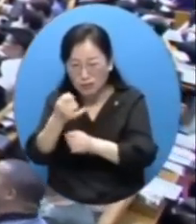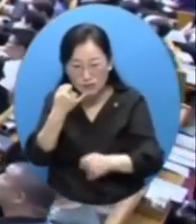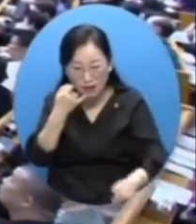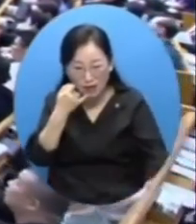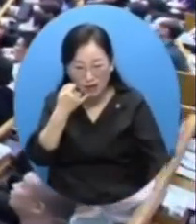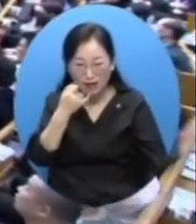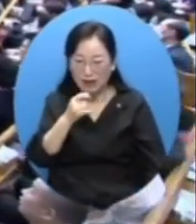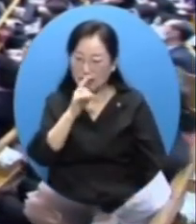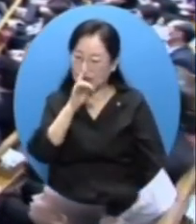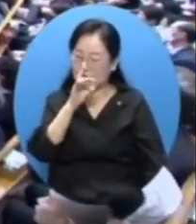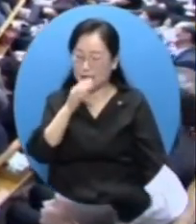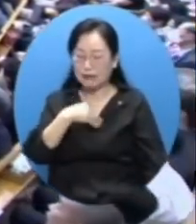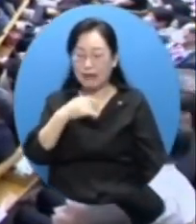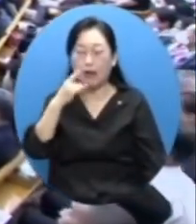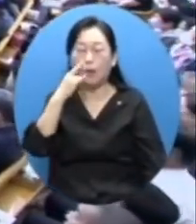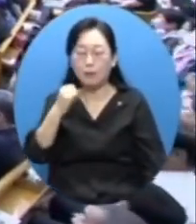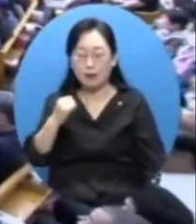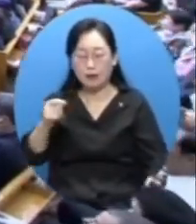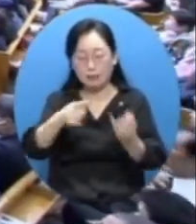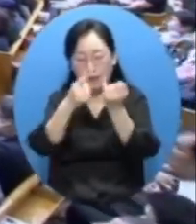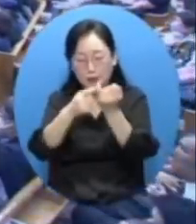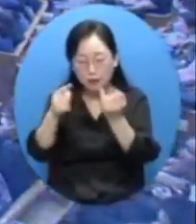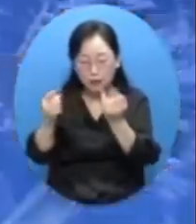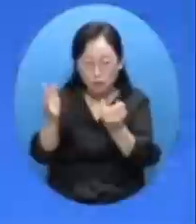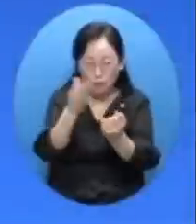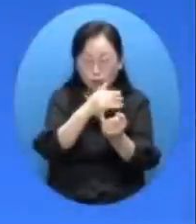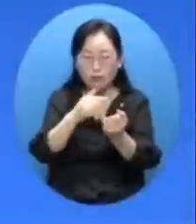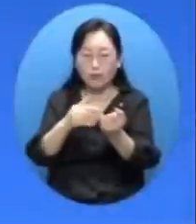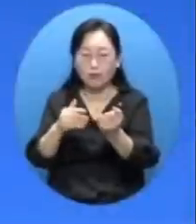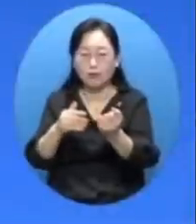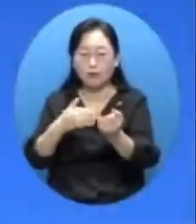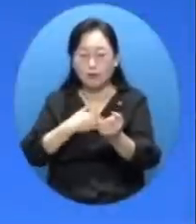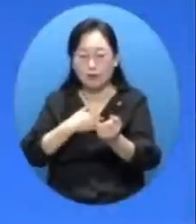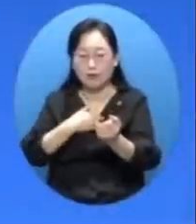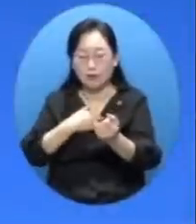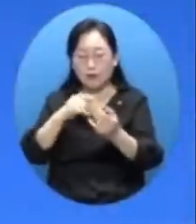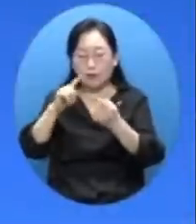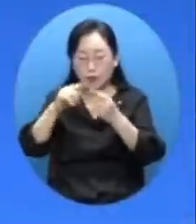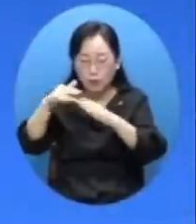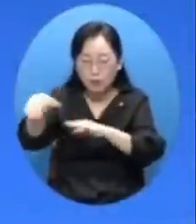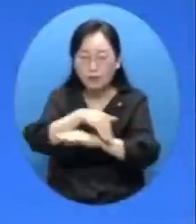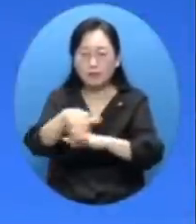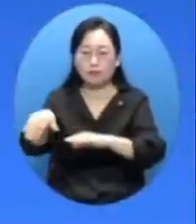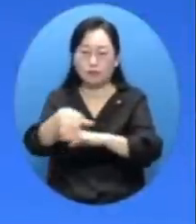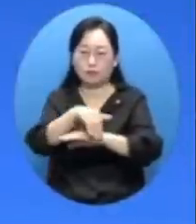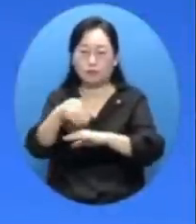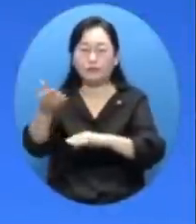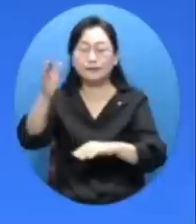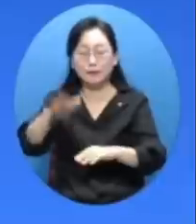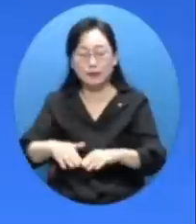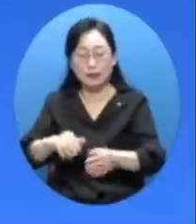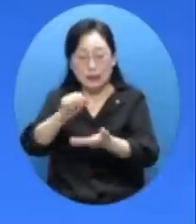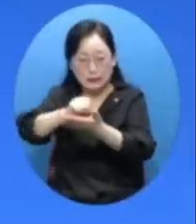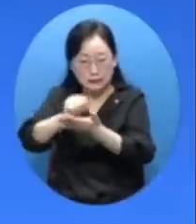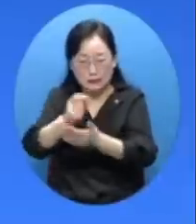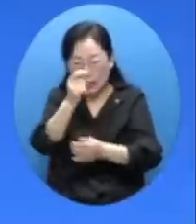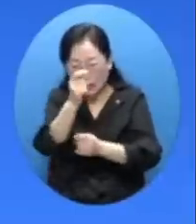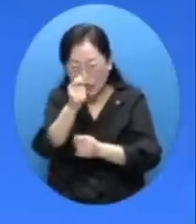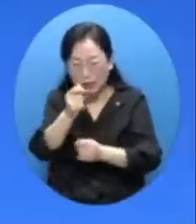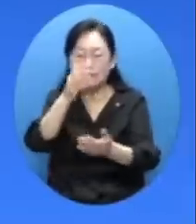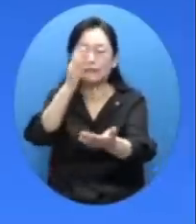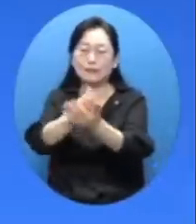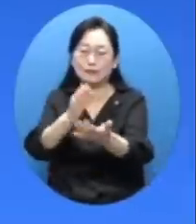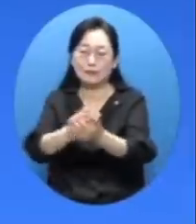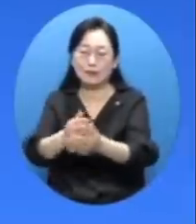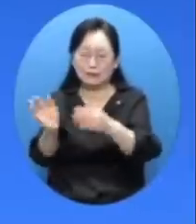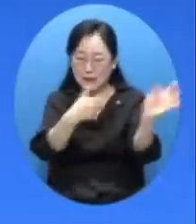본인이 모태신앙으로 주일날은 교회 왔다 갔다 했지만 내가 화투 놀이 하는 것보다는 이제는 성경을